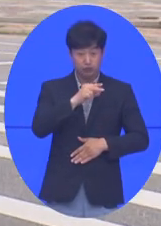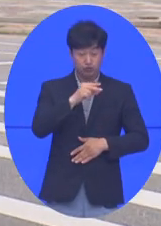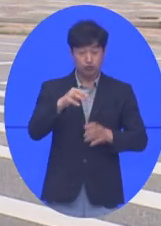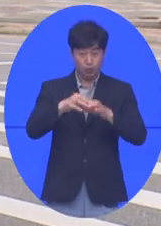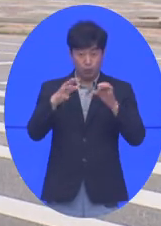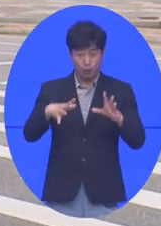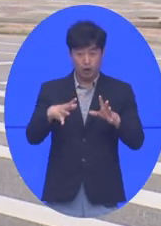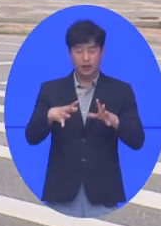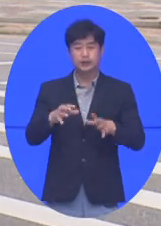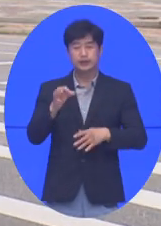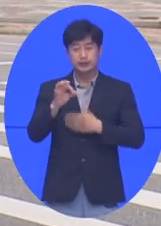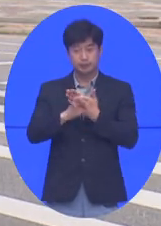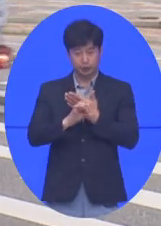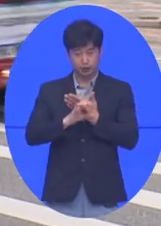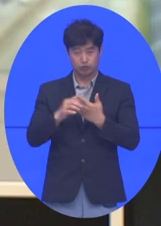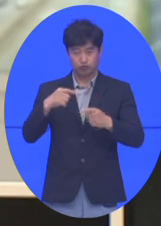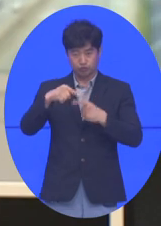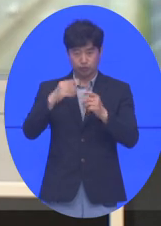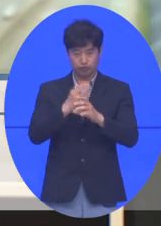설치해 시범 운영 중입니다.